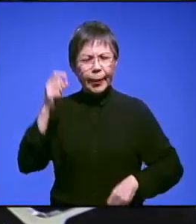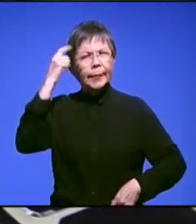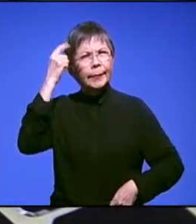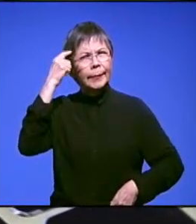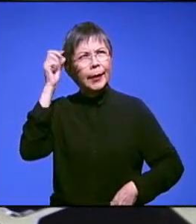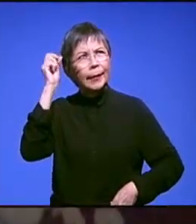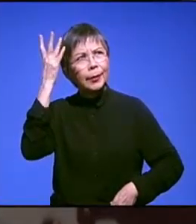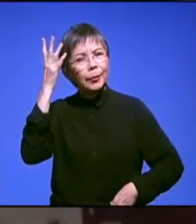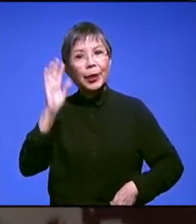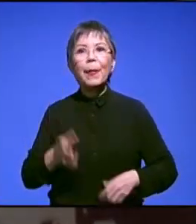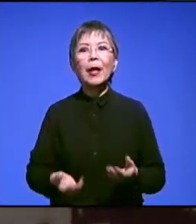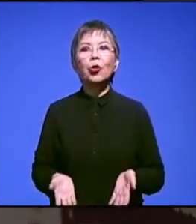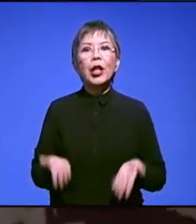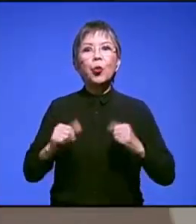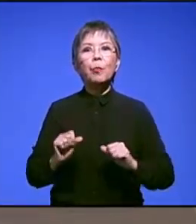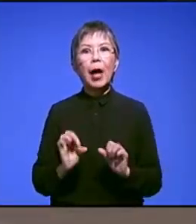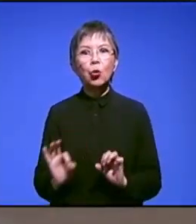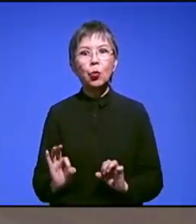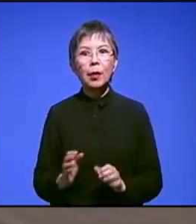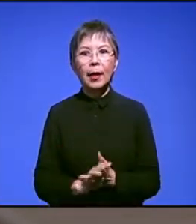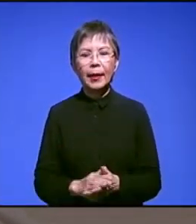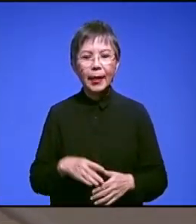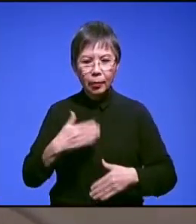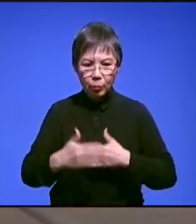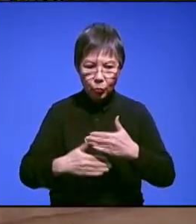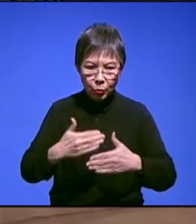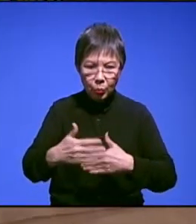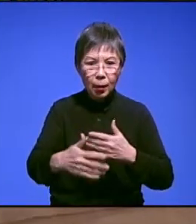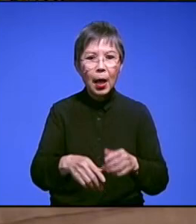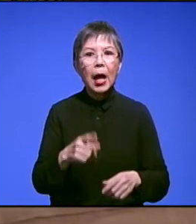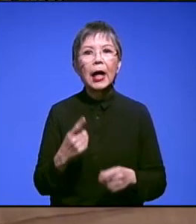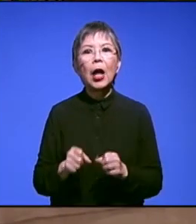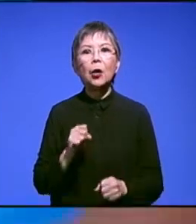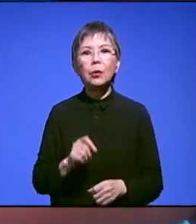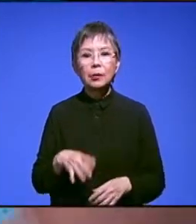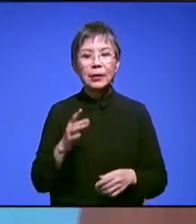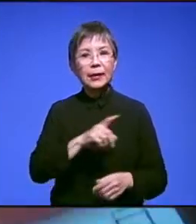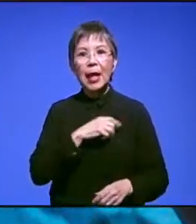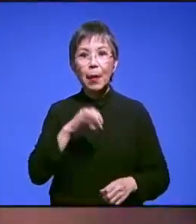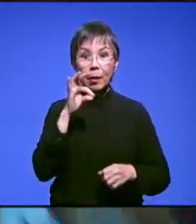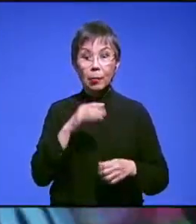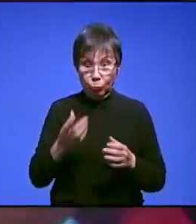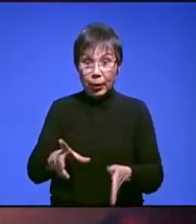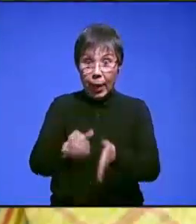cara bertahan hidup. Dan tren ini dinilai akan berlangsung jika masih mendatangkan keuntungan.